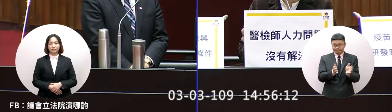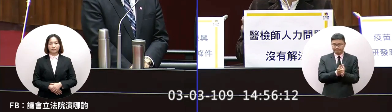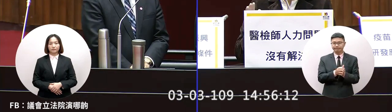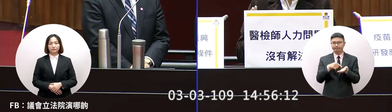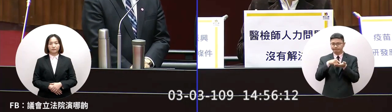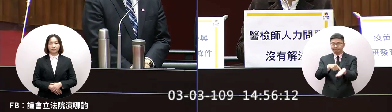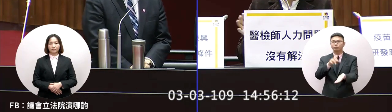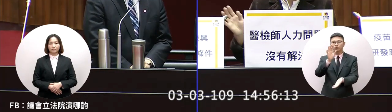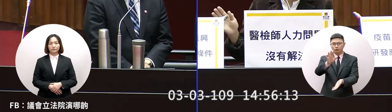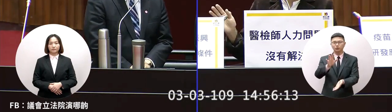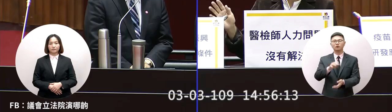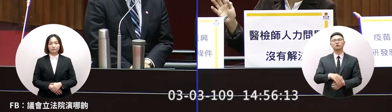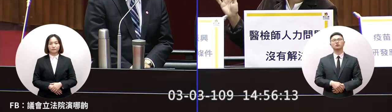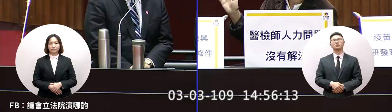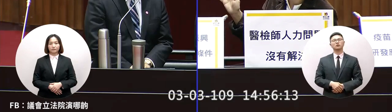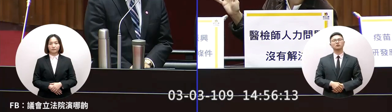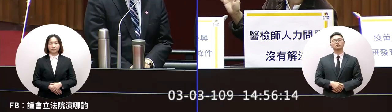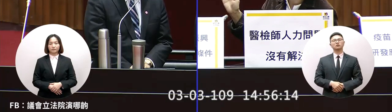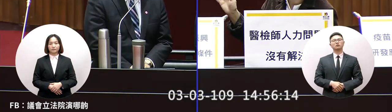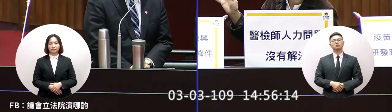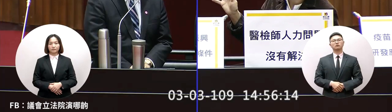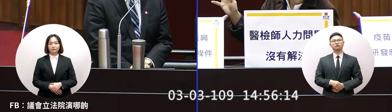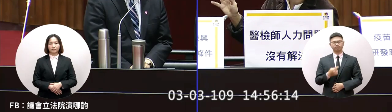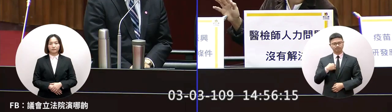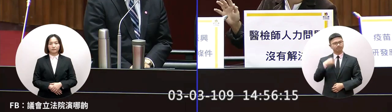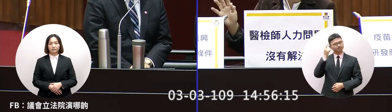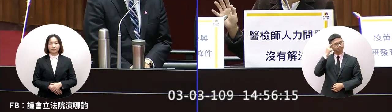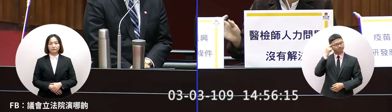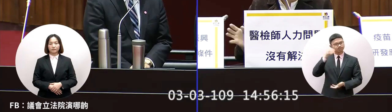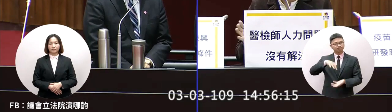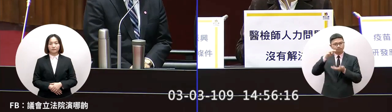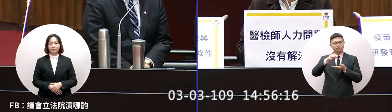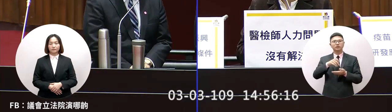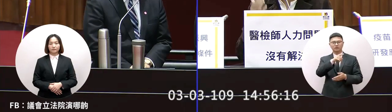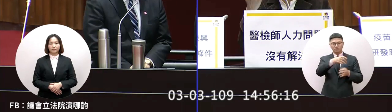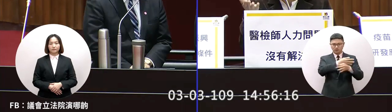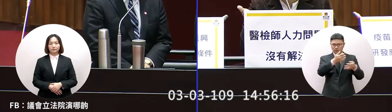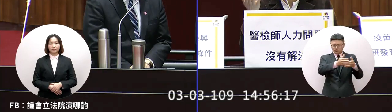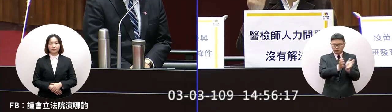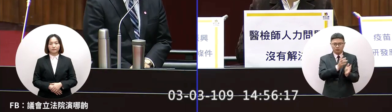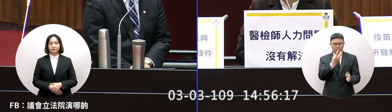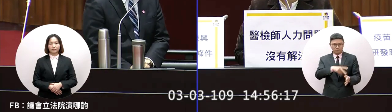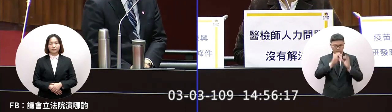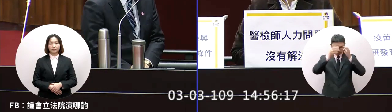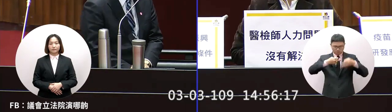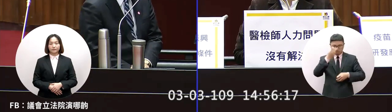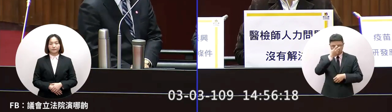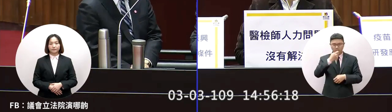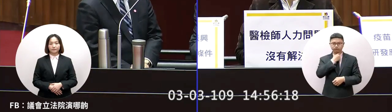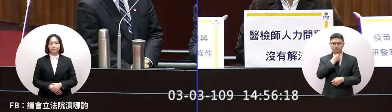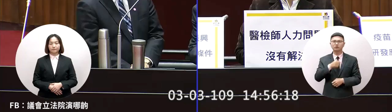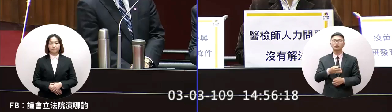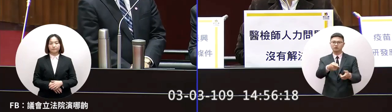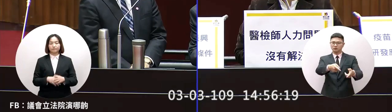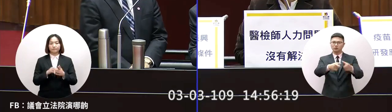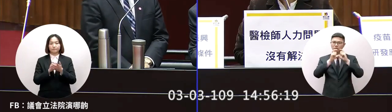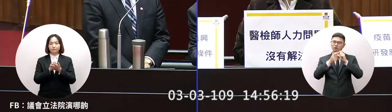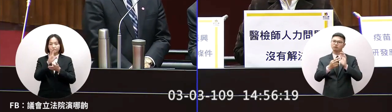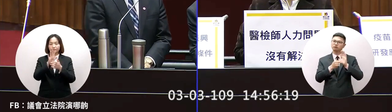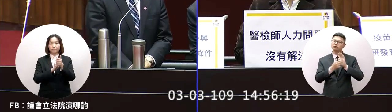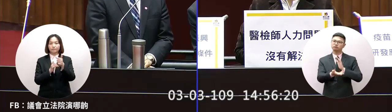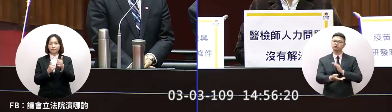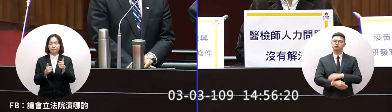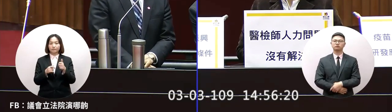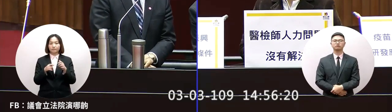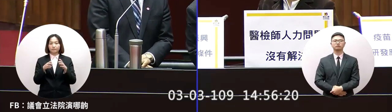了啦哈，那这个部分我们也是建议就是要再检讨。那是不是请回答？ 是不是跟委员报告